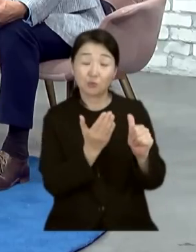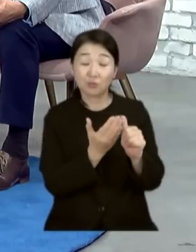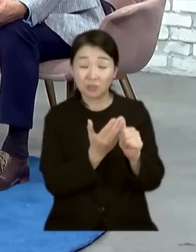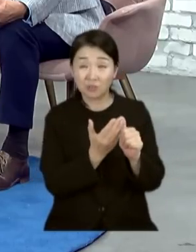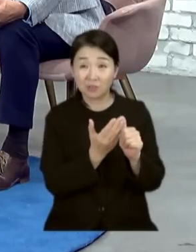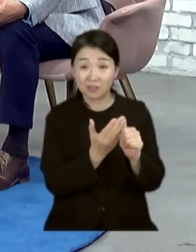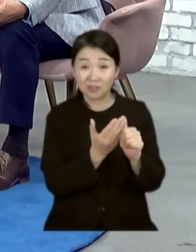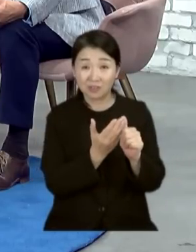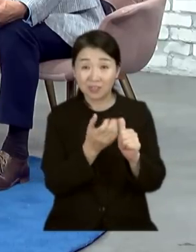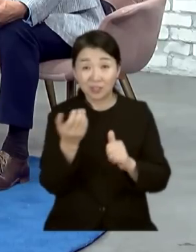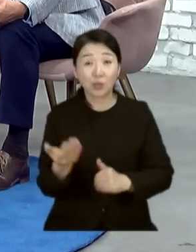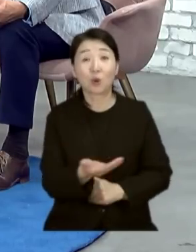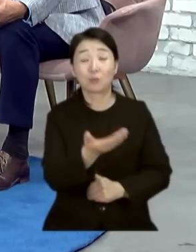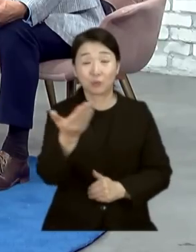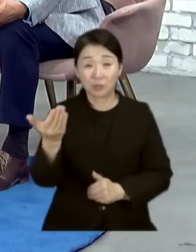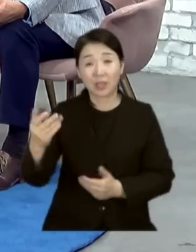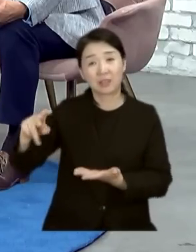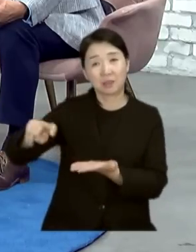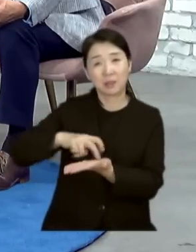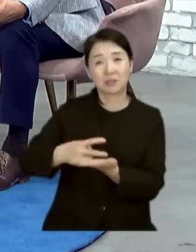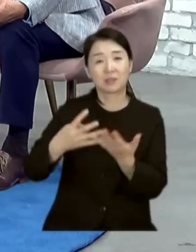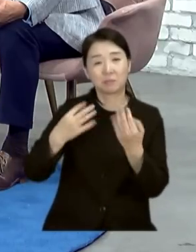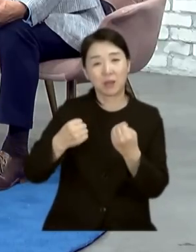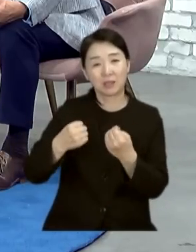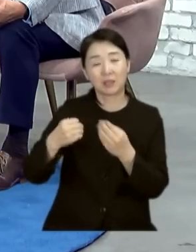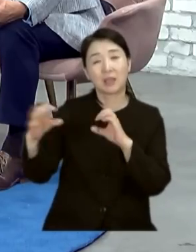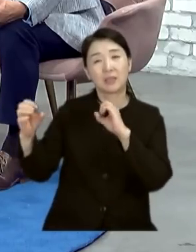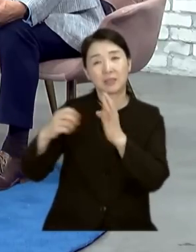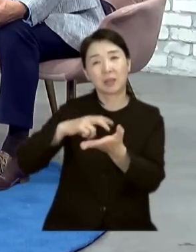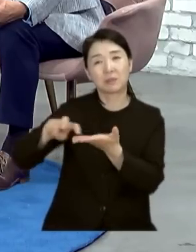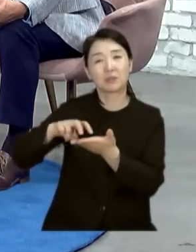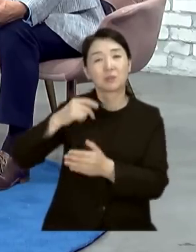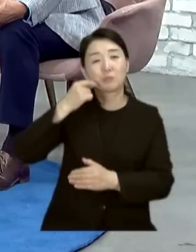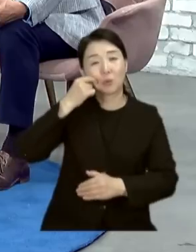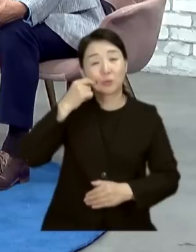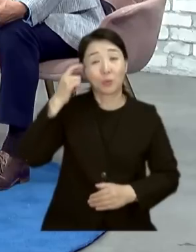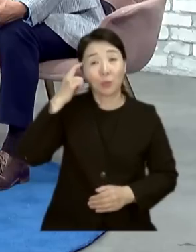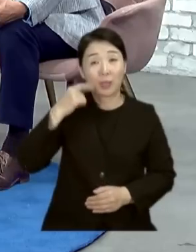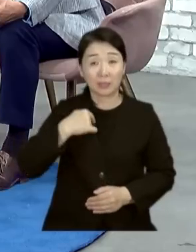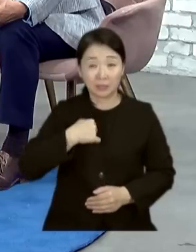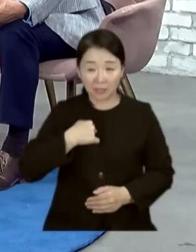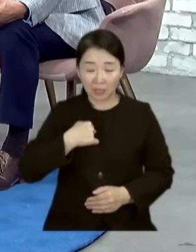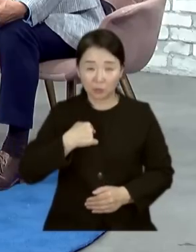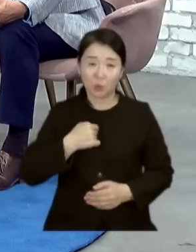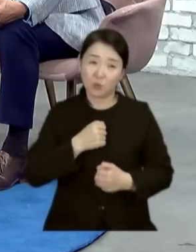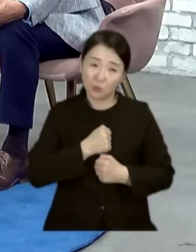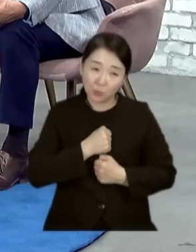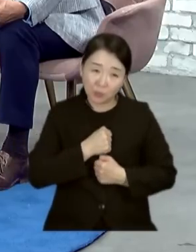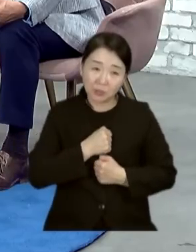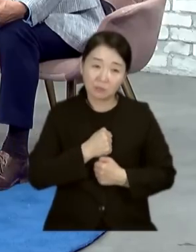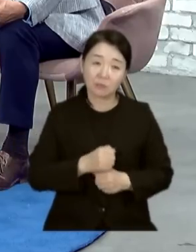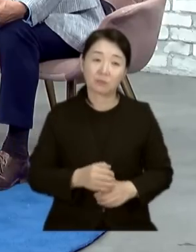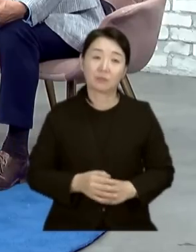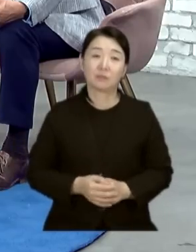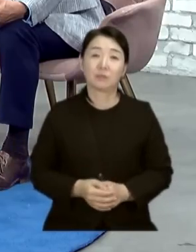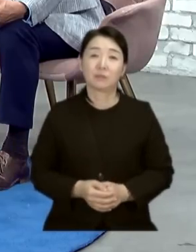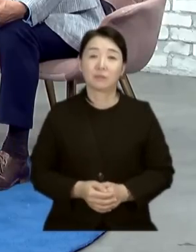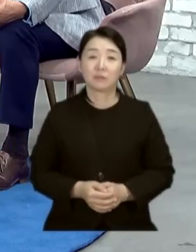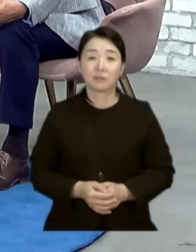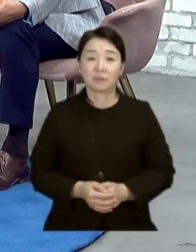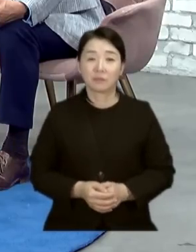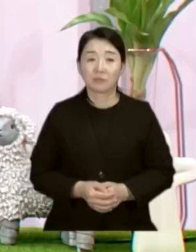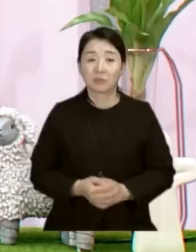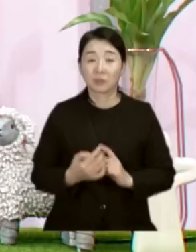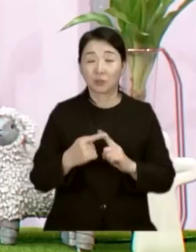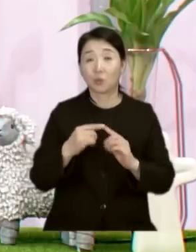싱글맘들이나 미혼모들 저한테 이제 메시지가 많이 오는데 그치. 제가 답을 못 드렸어요. 왜냐하면 너무 조심스러운 부분이라 답을 못